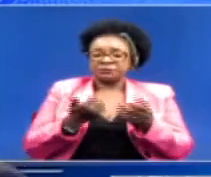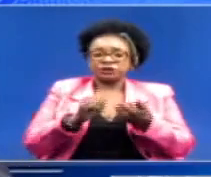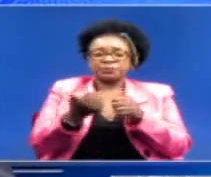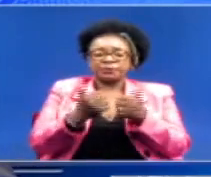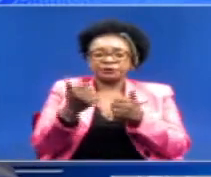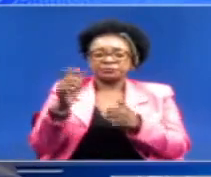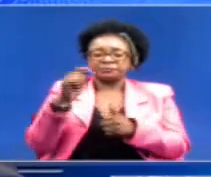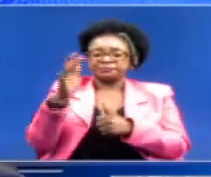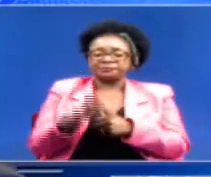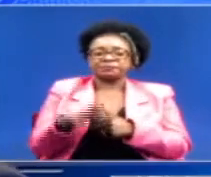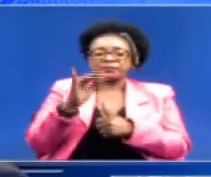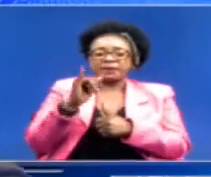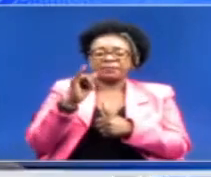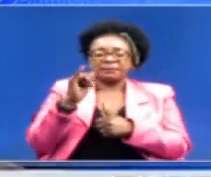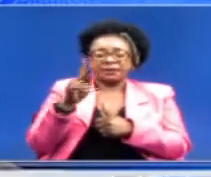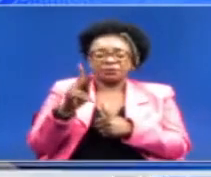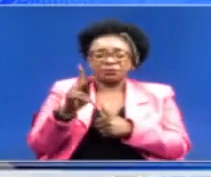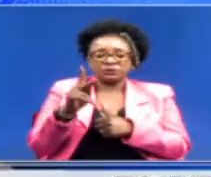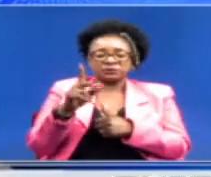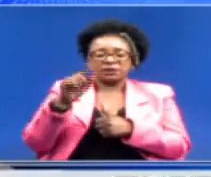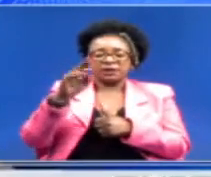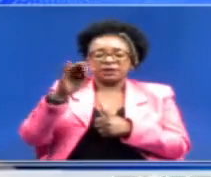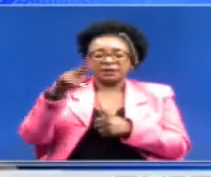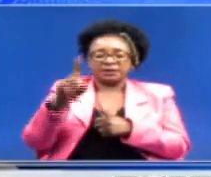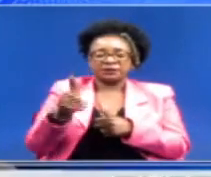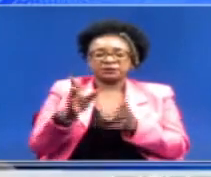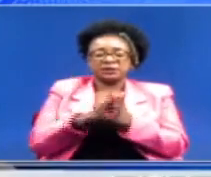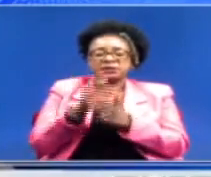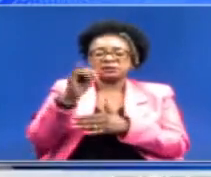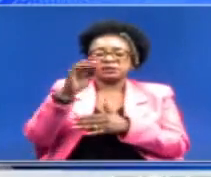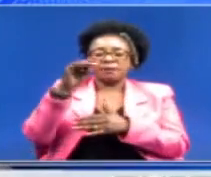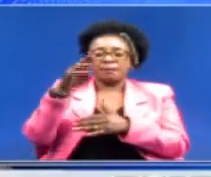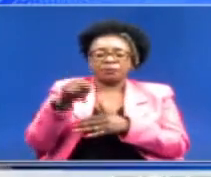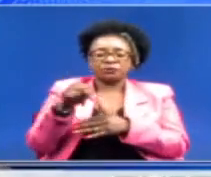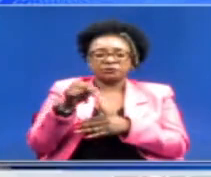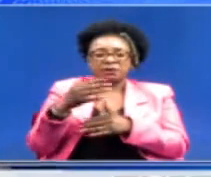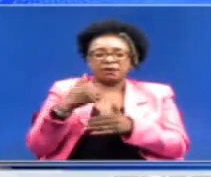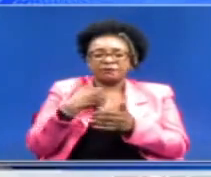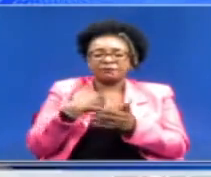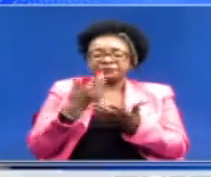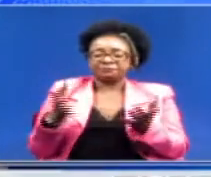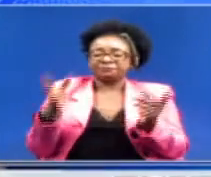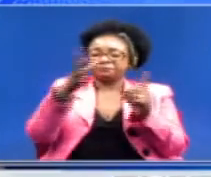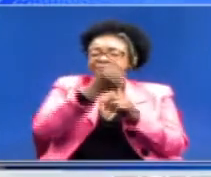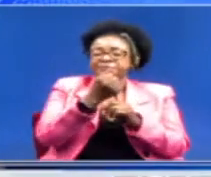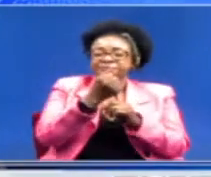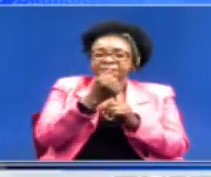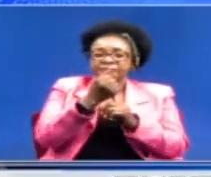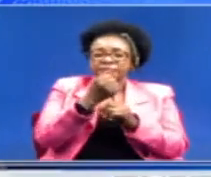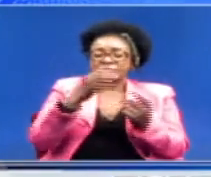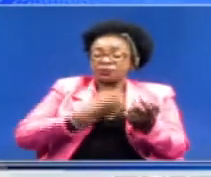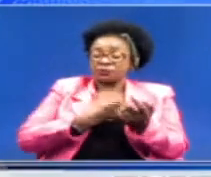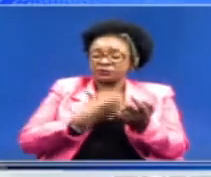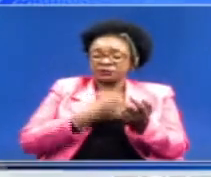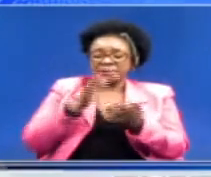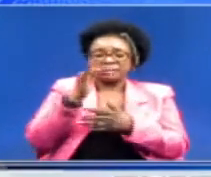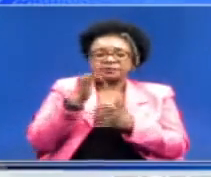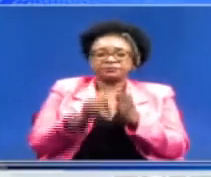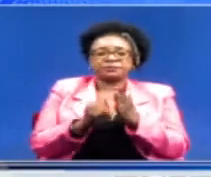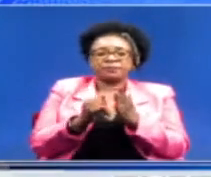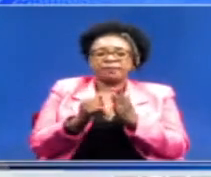Kenya Ibrahim Kibiwot, Leonard Bett na Simon Koech wananuia kuishindia Kenya nishani kwenye finali ya mbio za